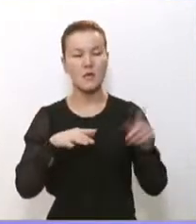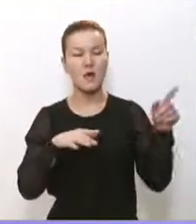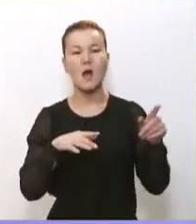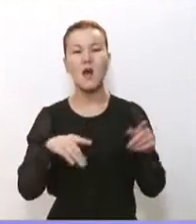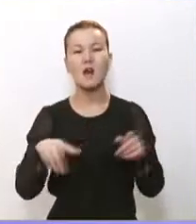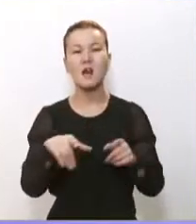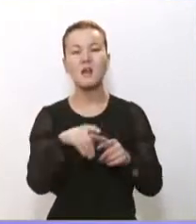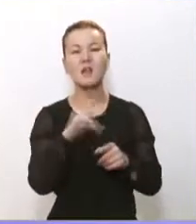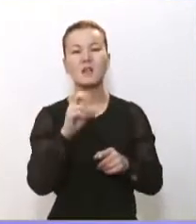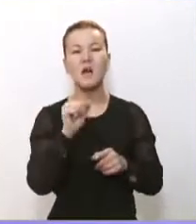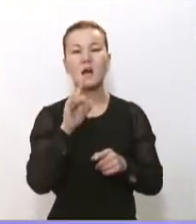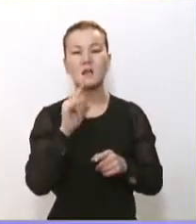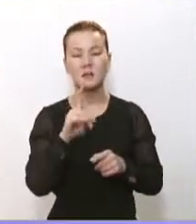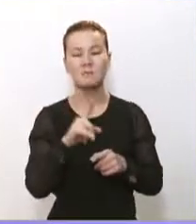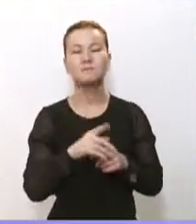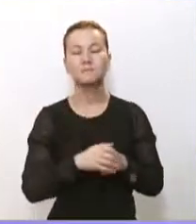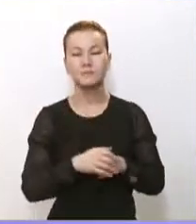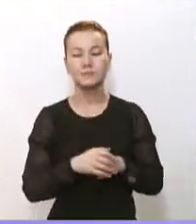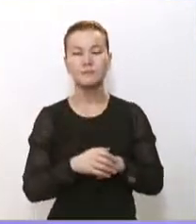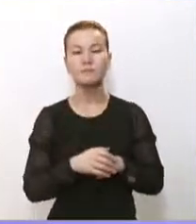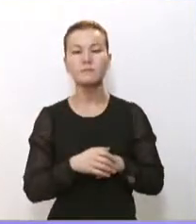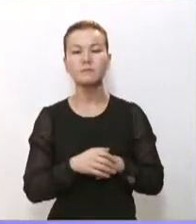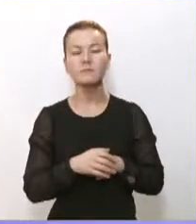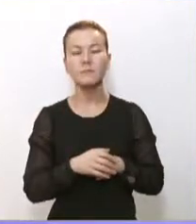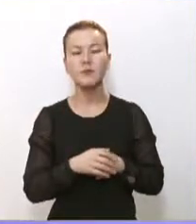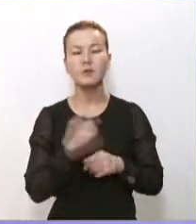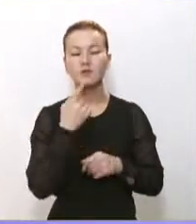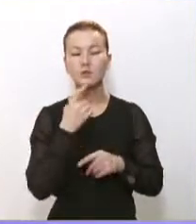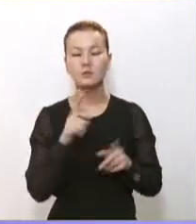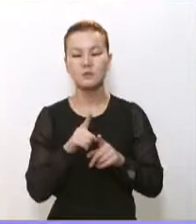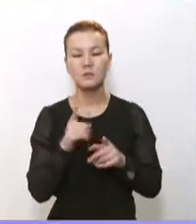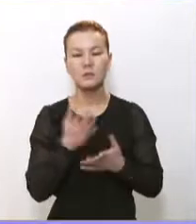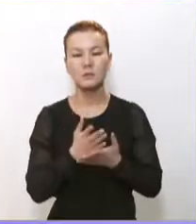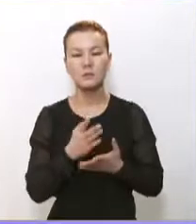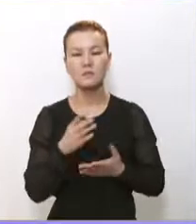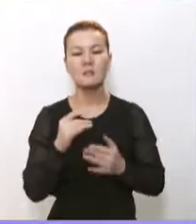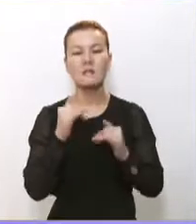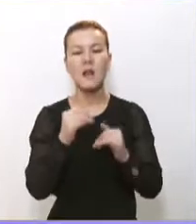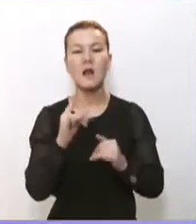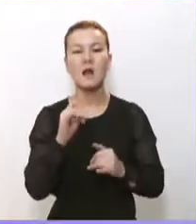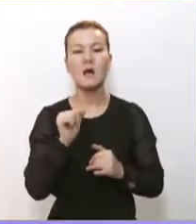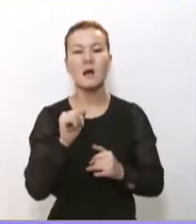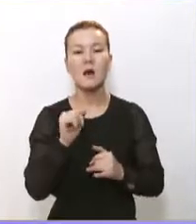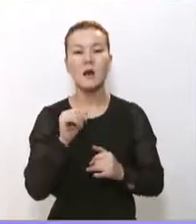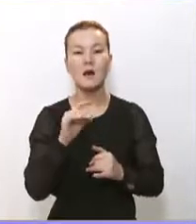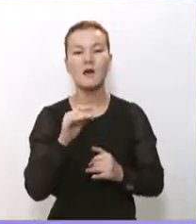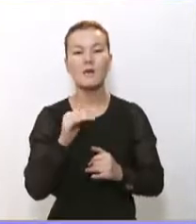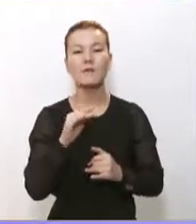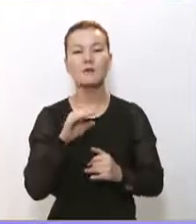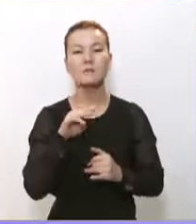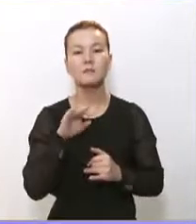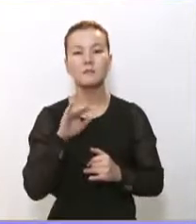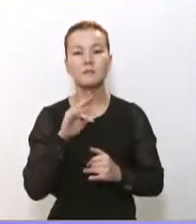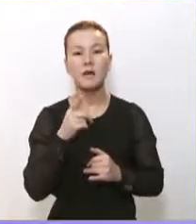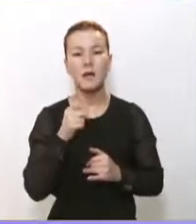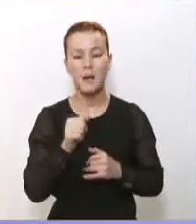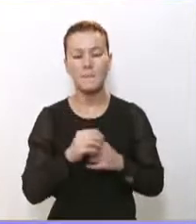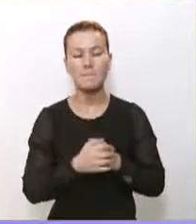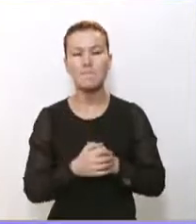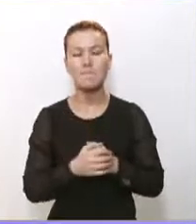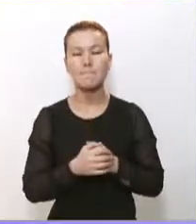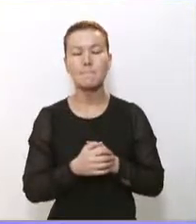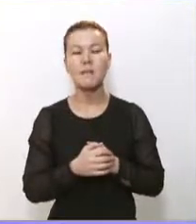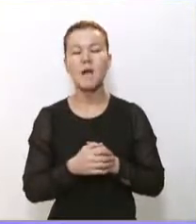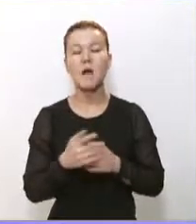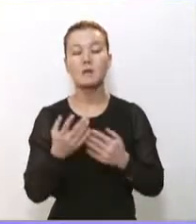есть участки любой сложности для рафтинга. Интересно было узнать новое. А теперь